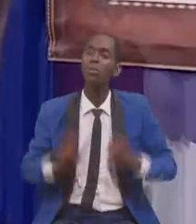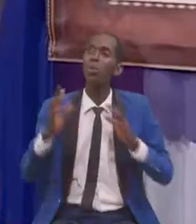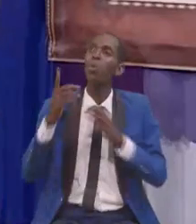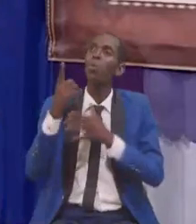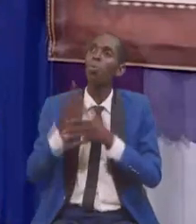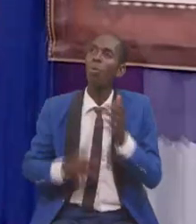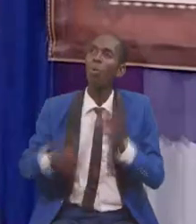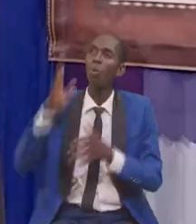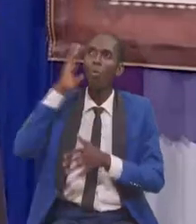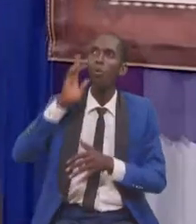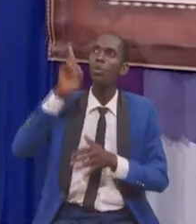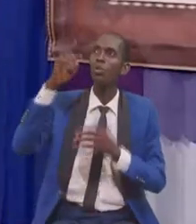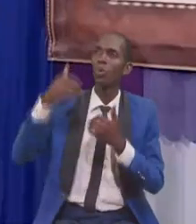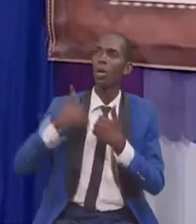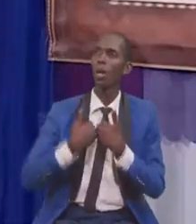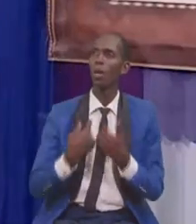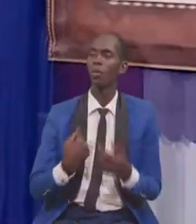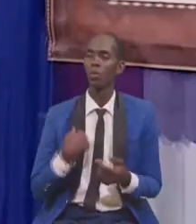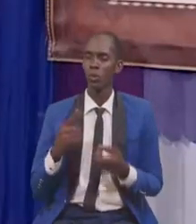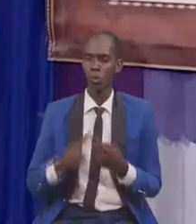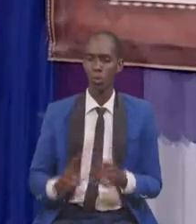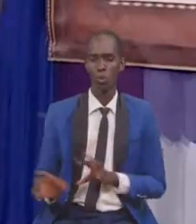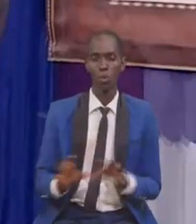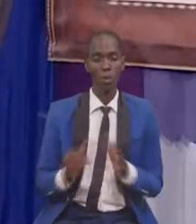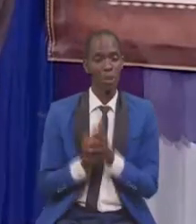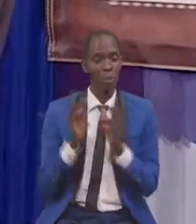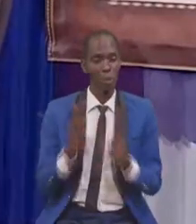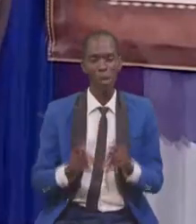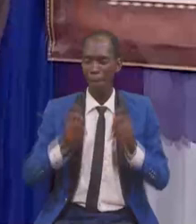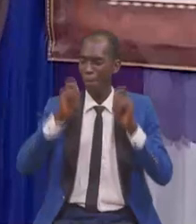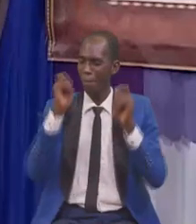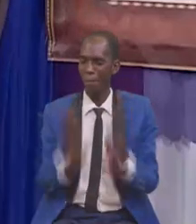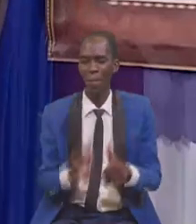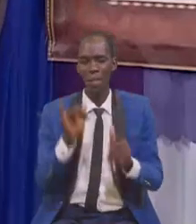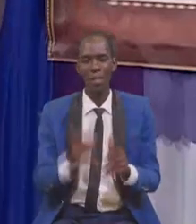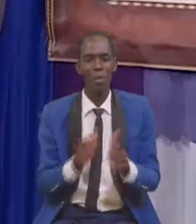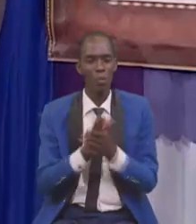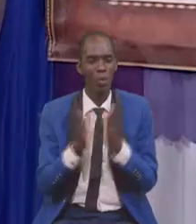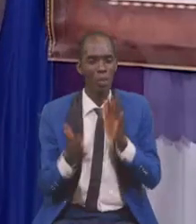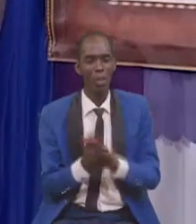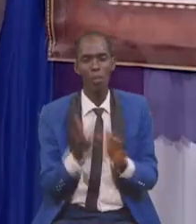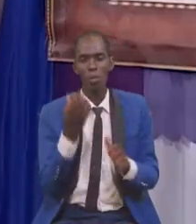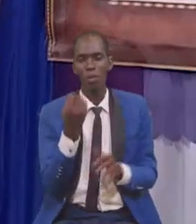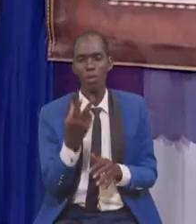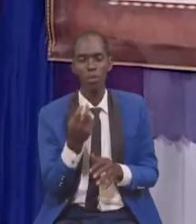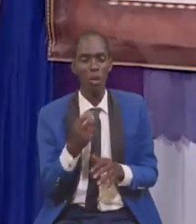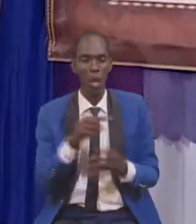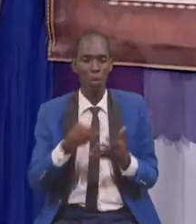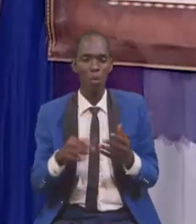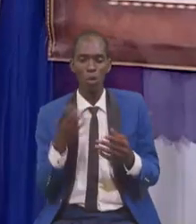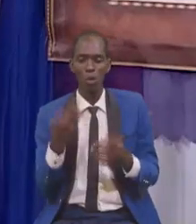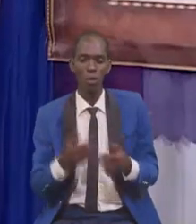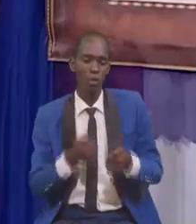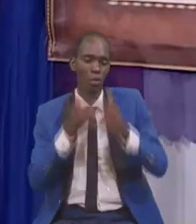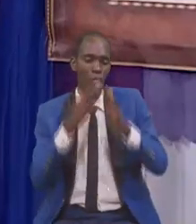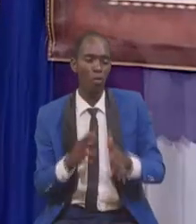est devenu un disciple du Seigneur Jésus-Christ. Qui peut transformer une personne si endurcie? Qui